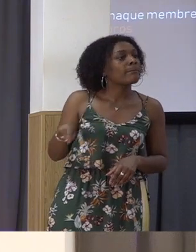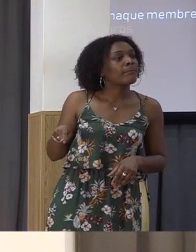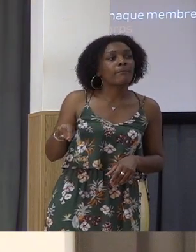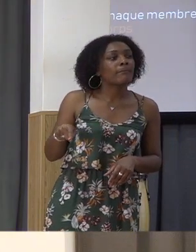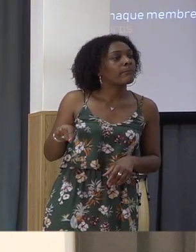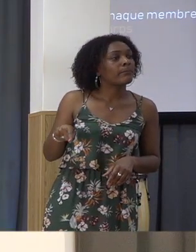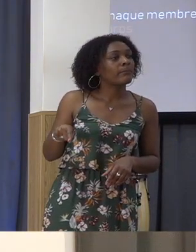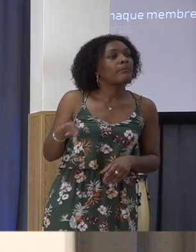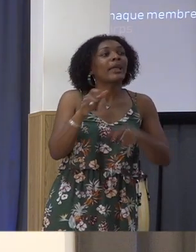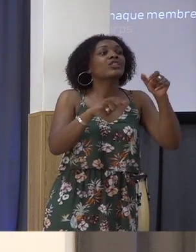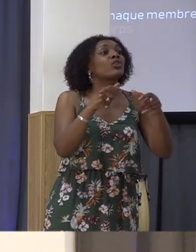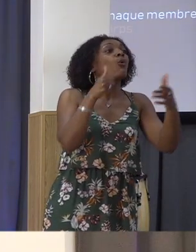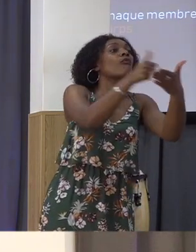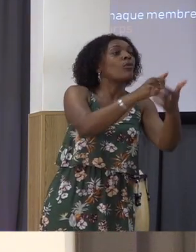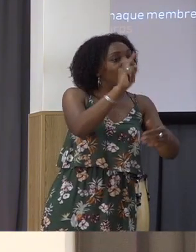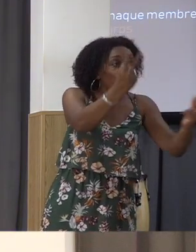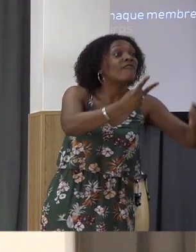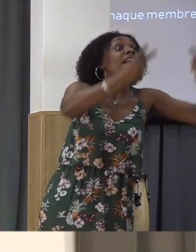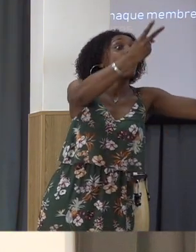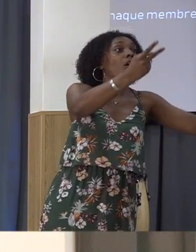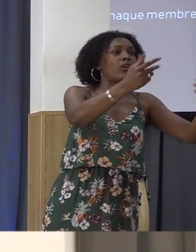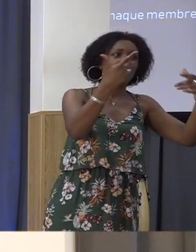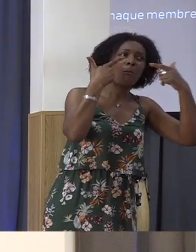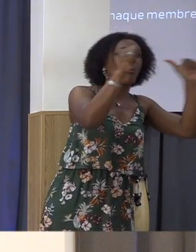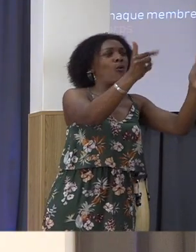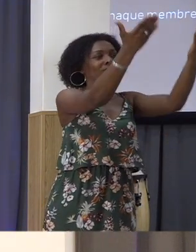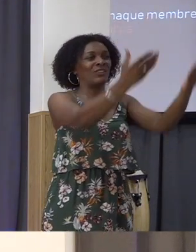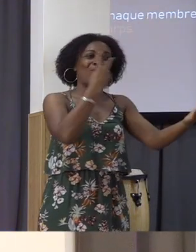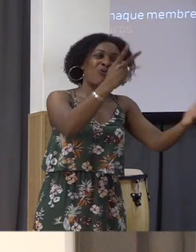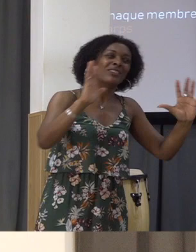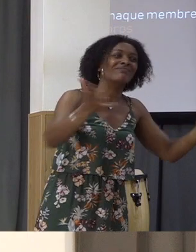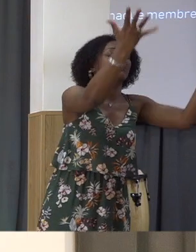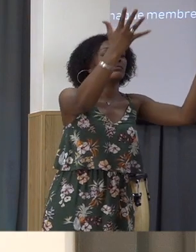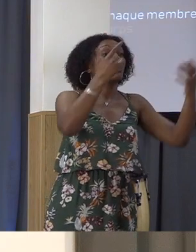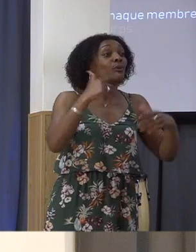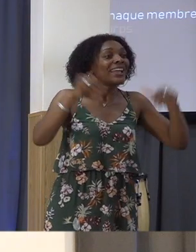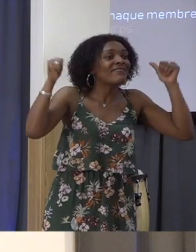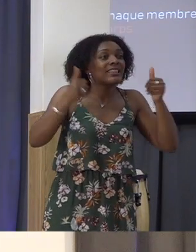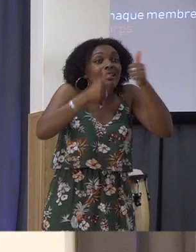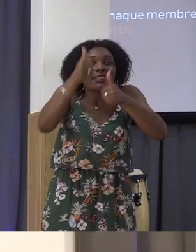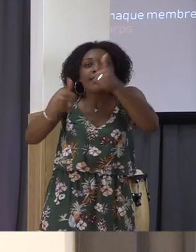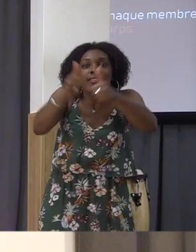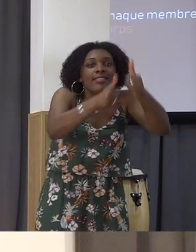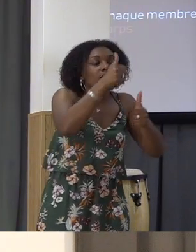soient mis en évidence, afin qu'il n'y ait pas de division dans le corps.